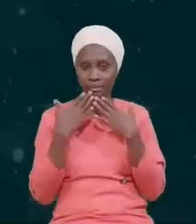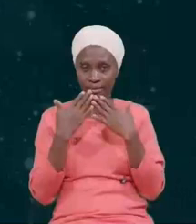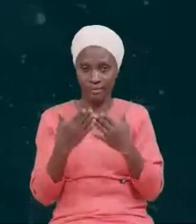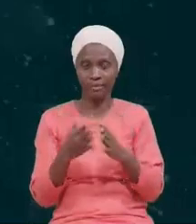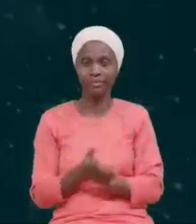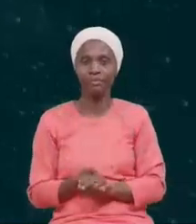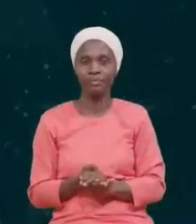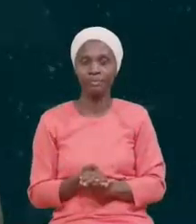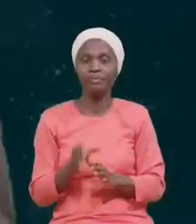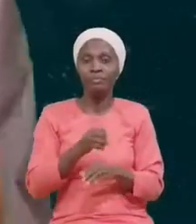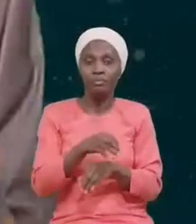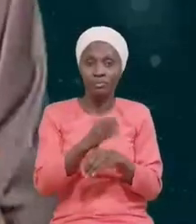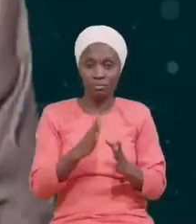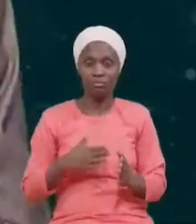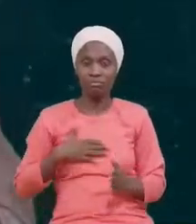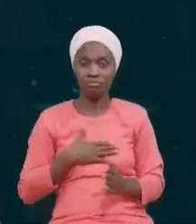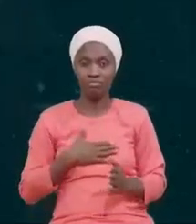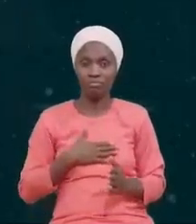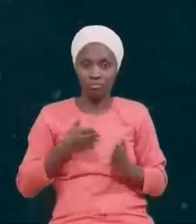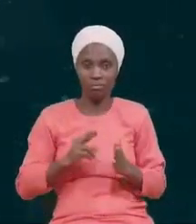Les conseillers